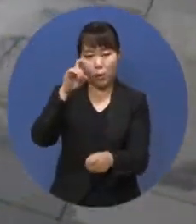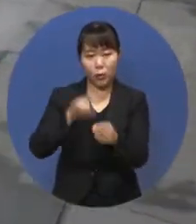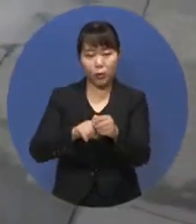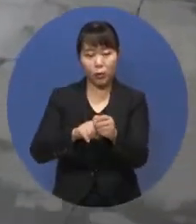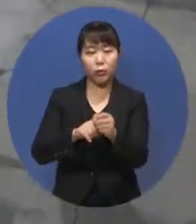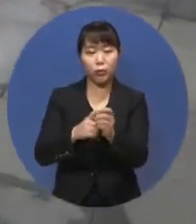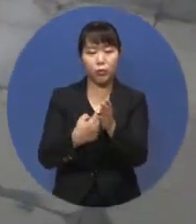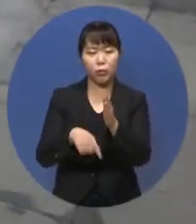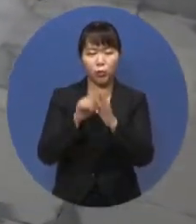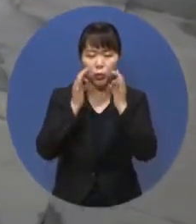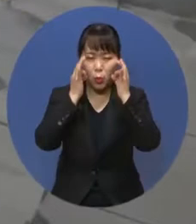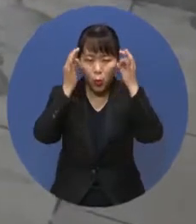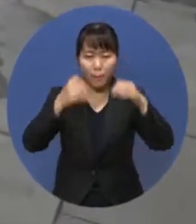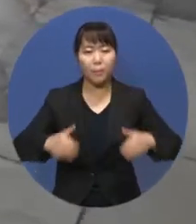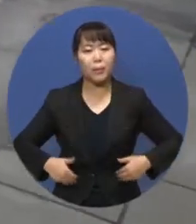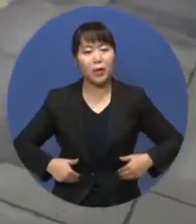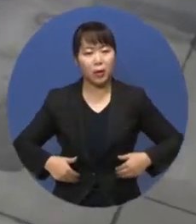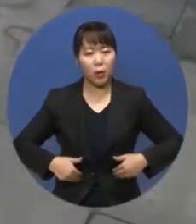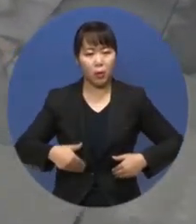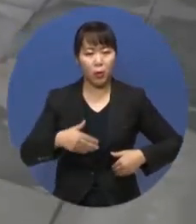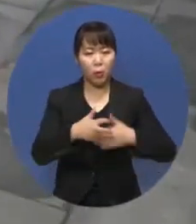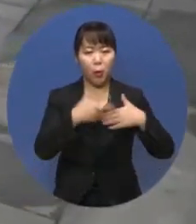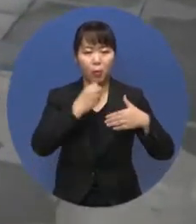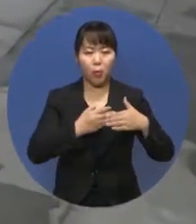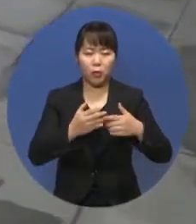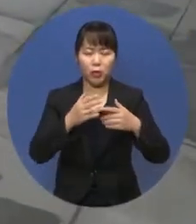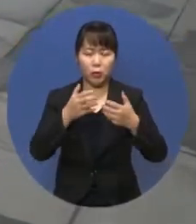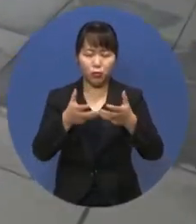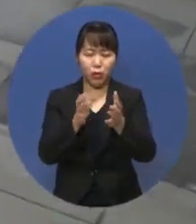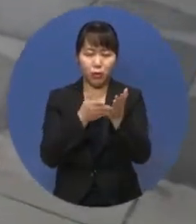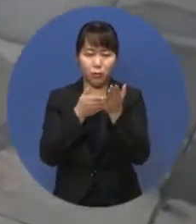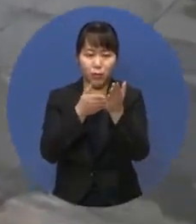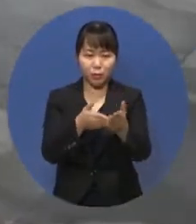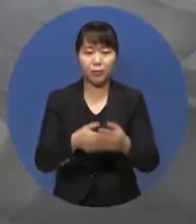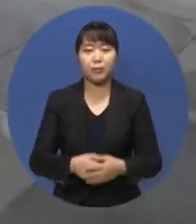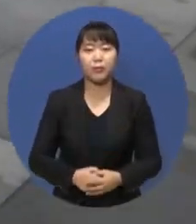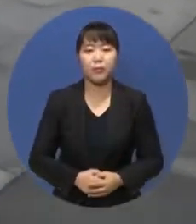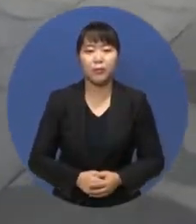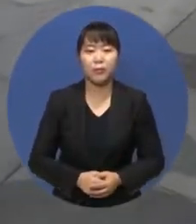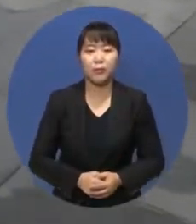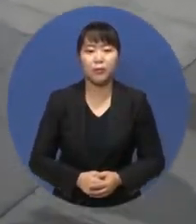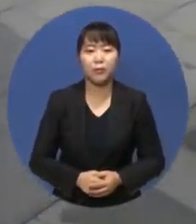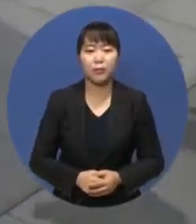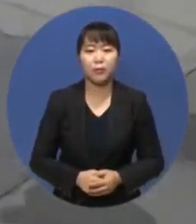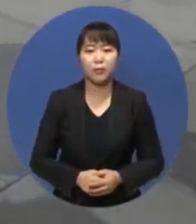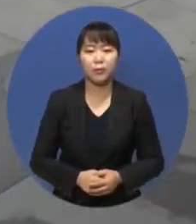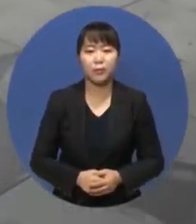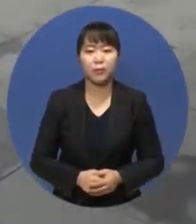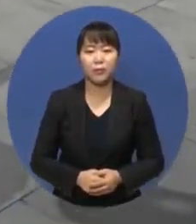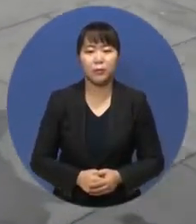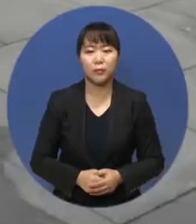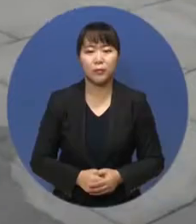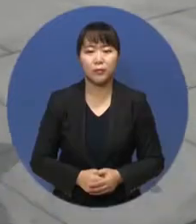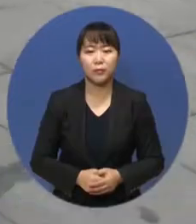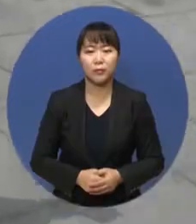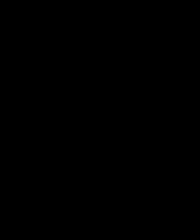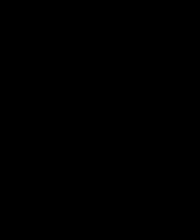위해 노력해야 할 것이라고 보건복지부에 촉구했습니다. 복지TV 뉴스 서정영입니다.